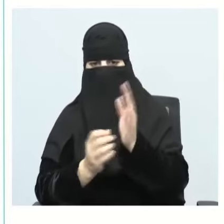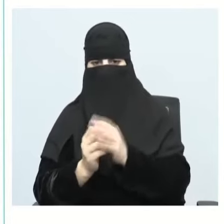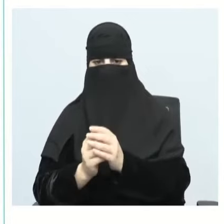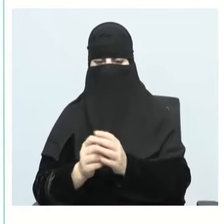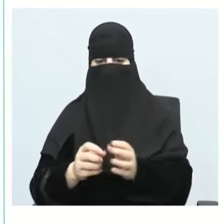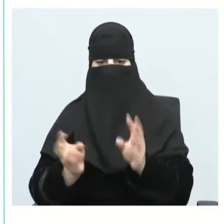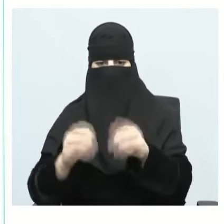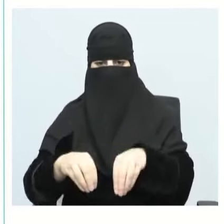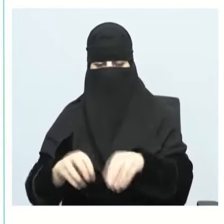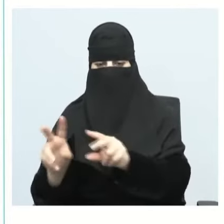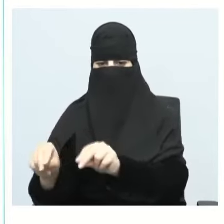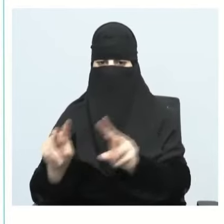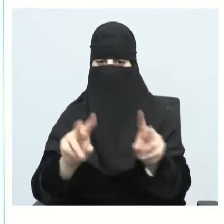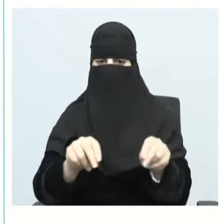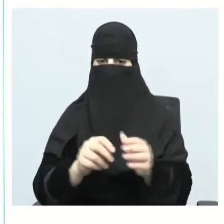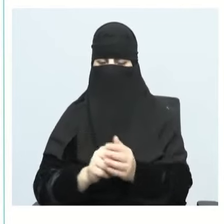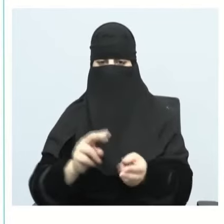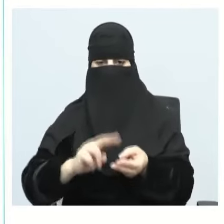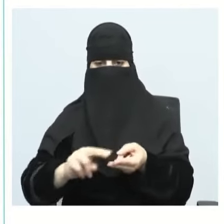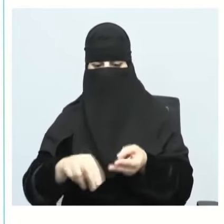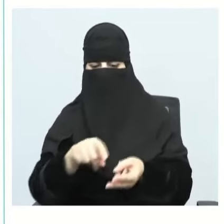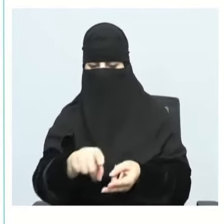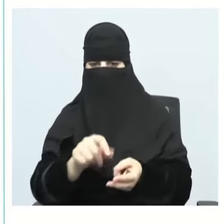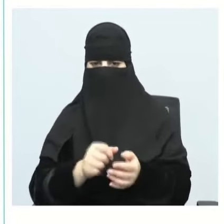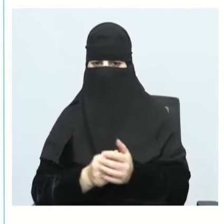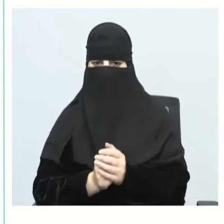طلعت نفس المطابقه في الحله